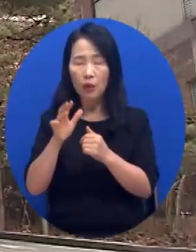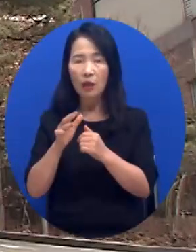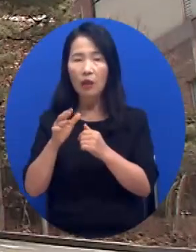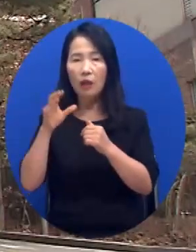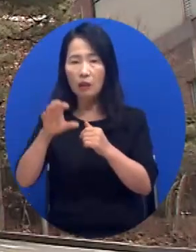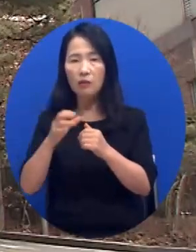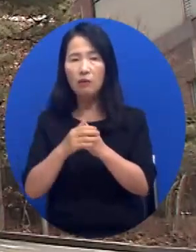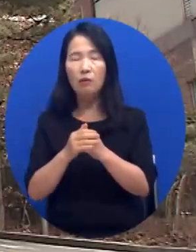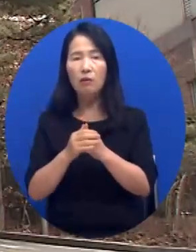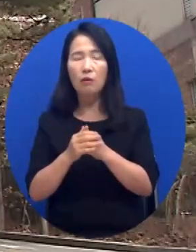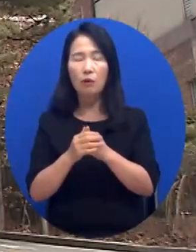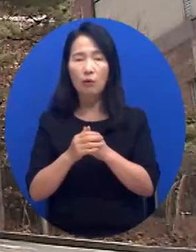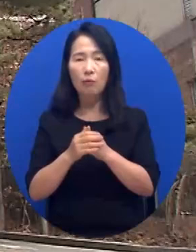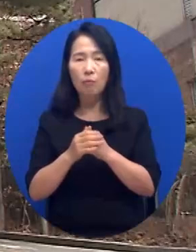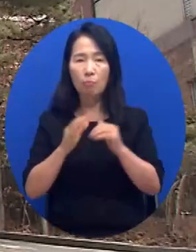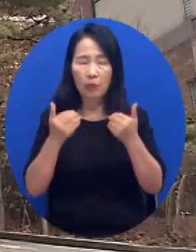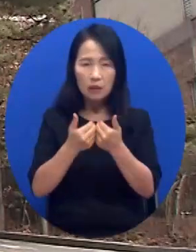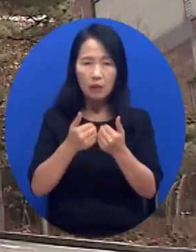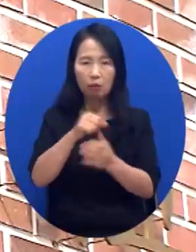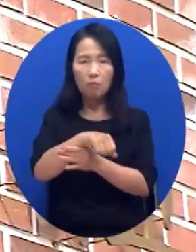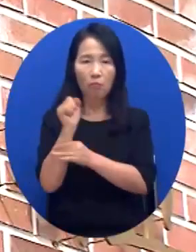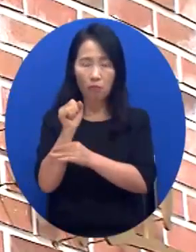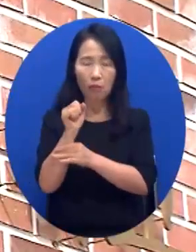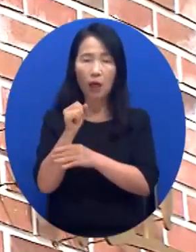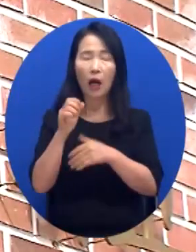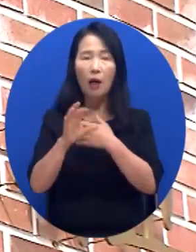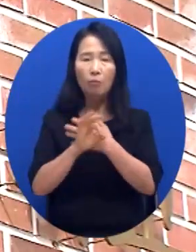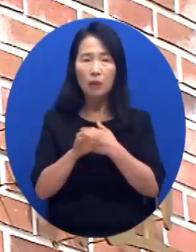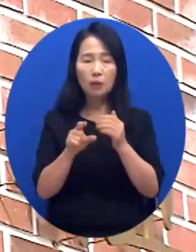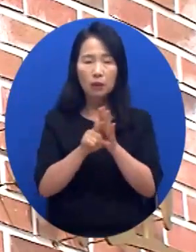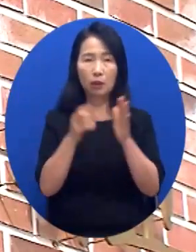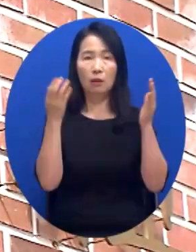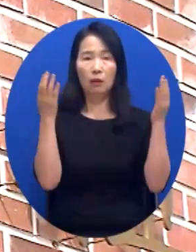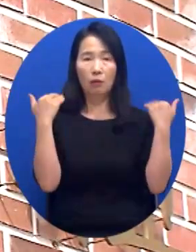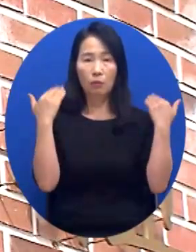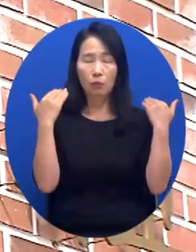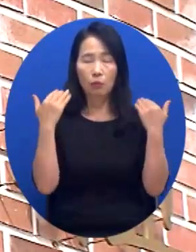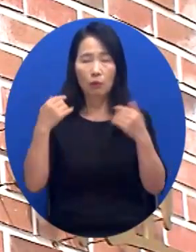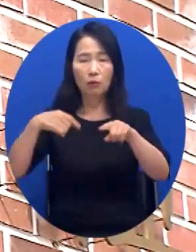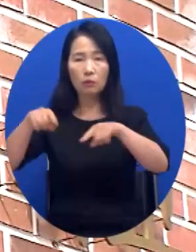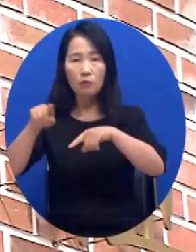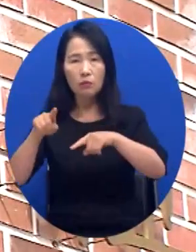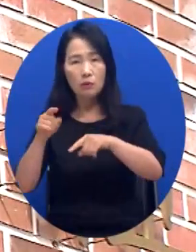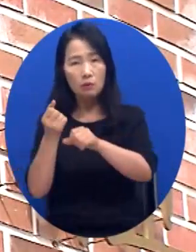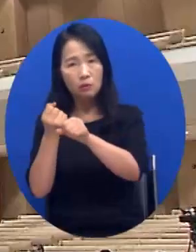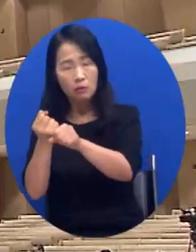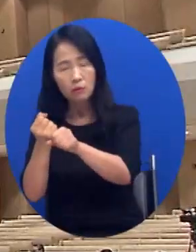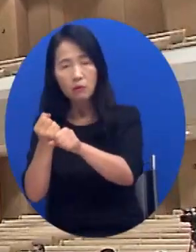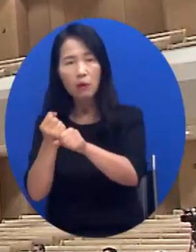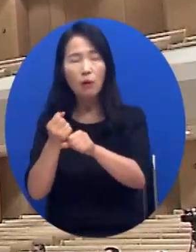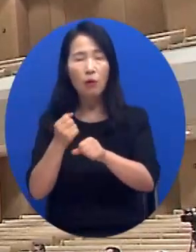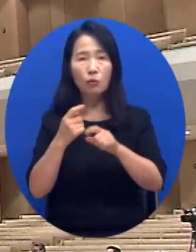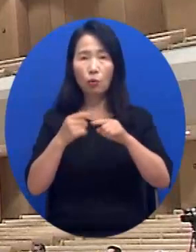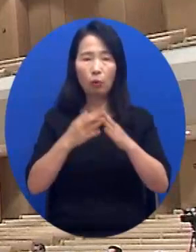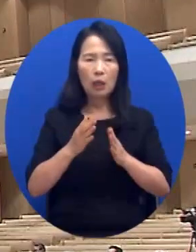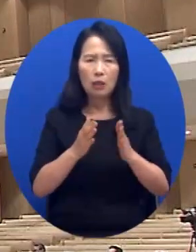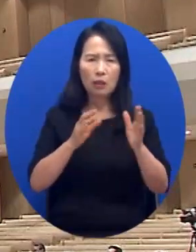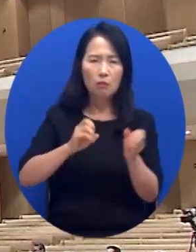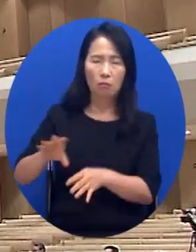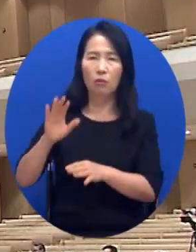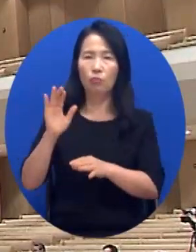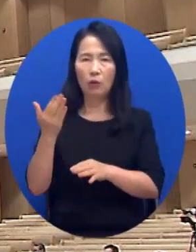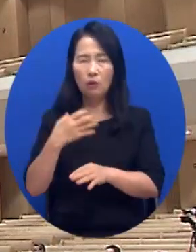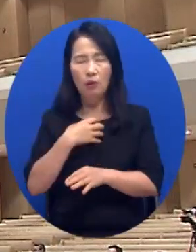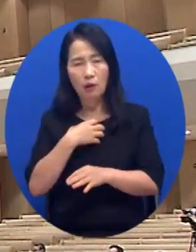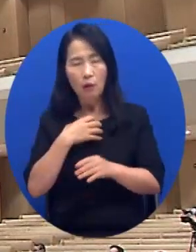결의까지 번복한다면 신학교는 정치적 힘에 좌우되고 교회는 길을 잃게 될 것이라고 전했습니다.